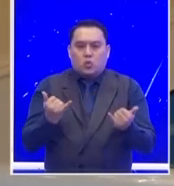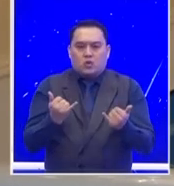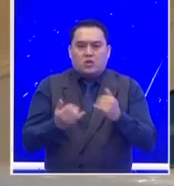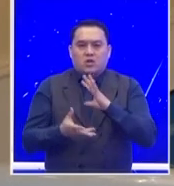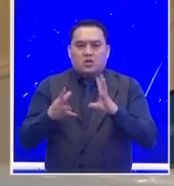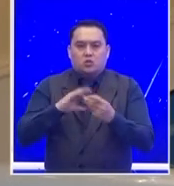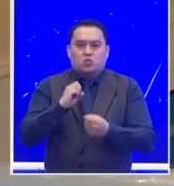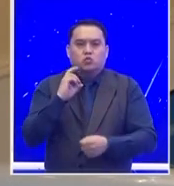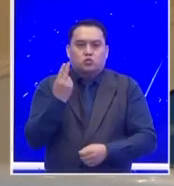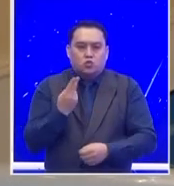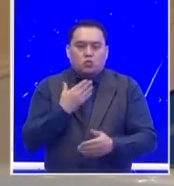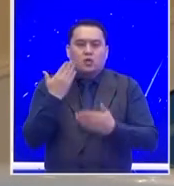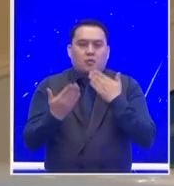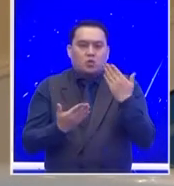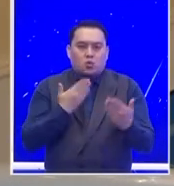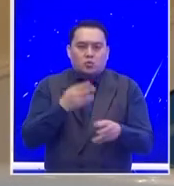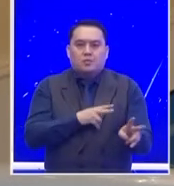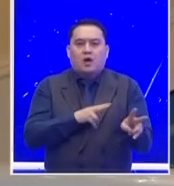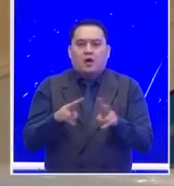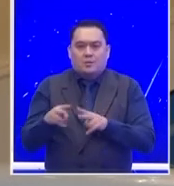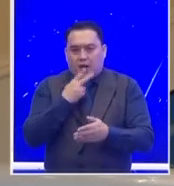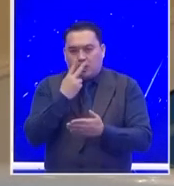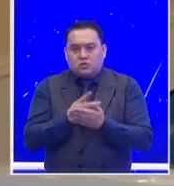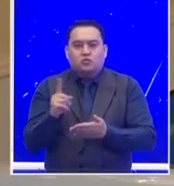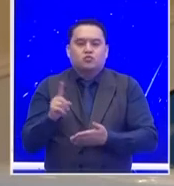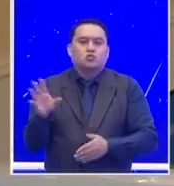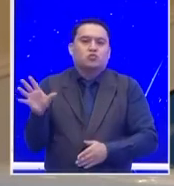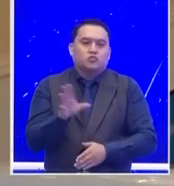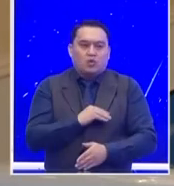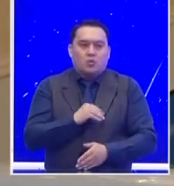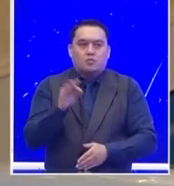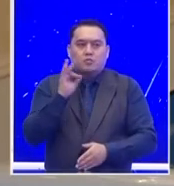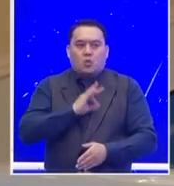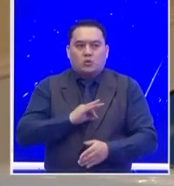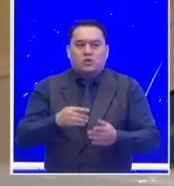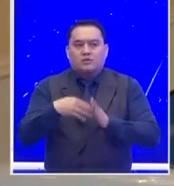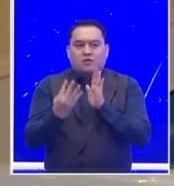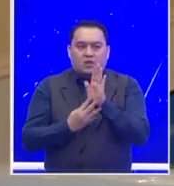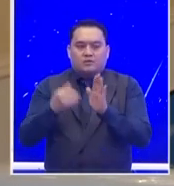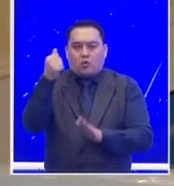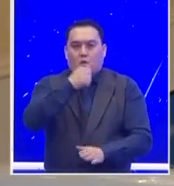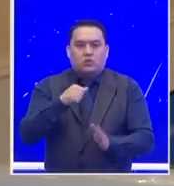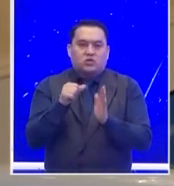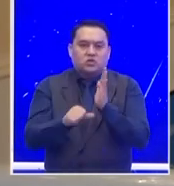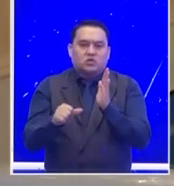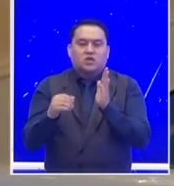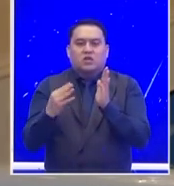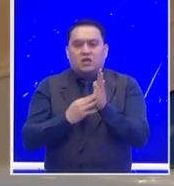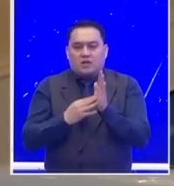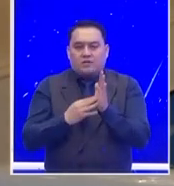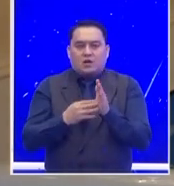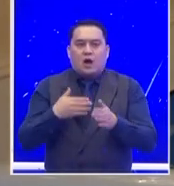Итоги социального опроса, итоги социального мониторинга показали, что всего по результатам 2019 года